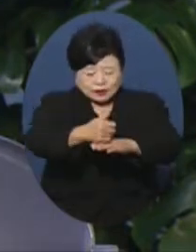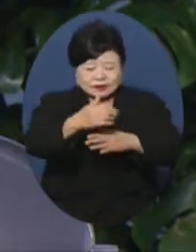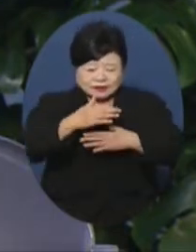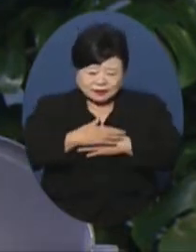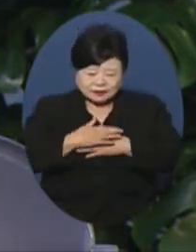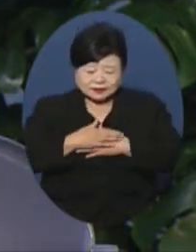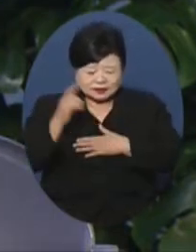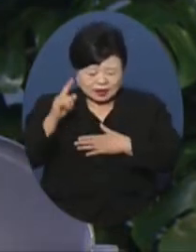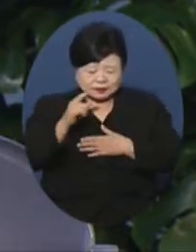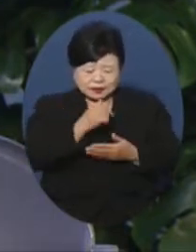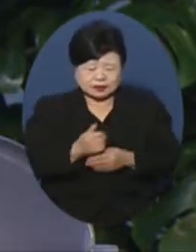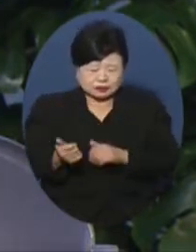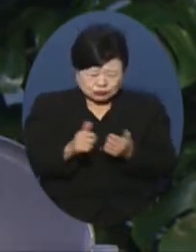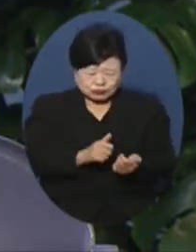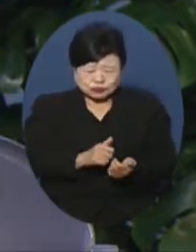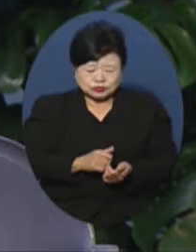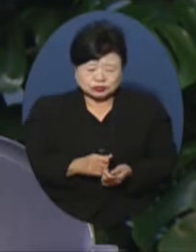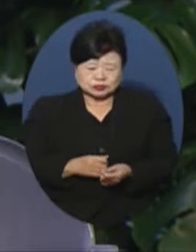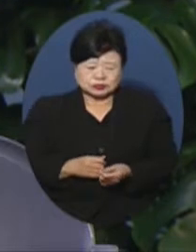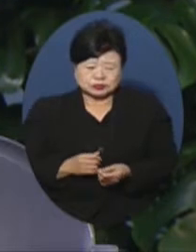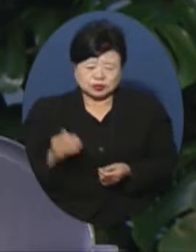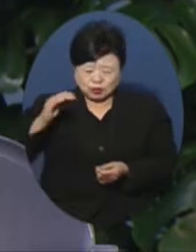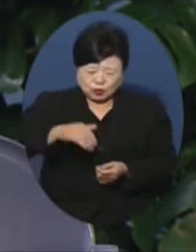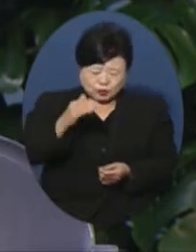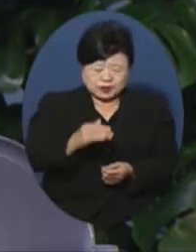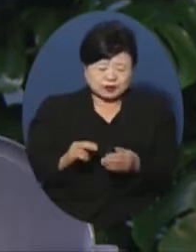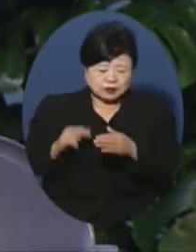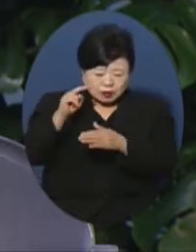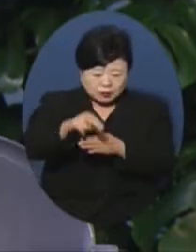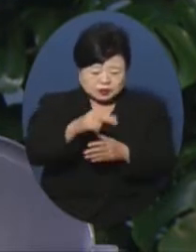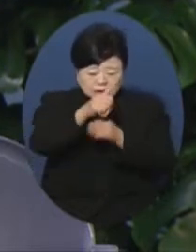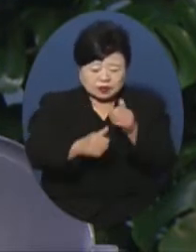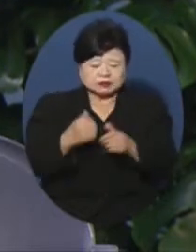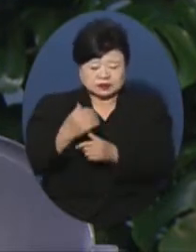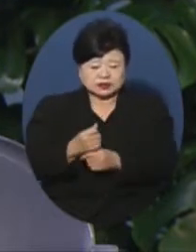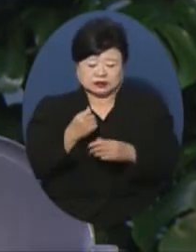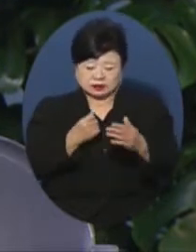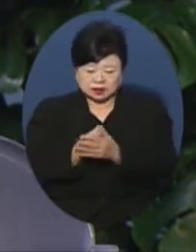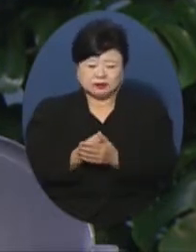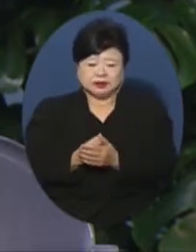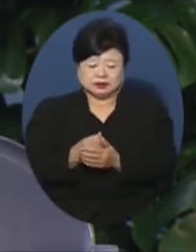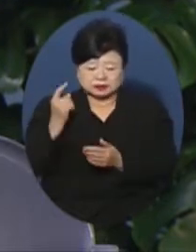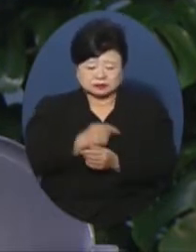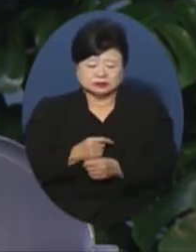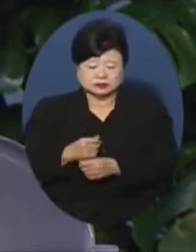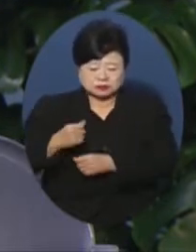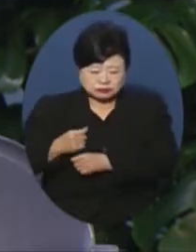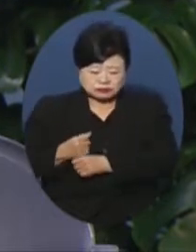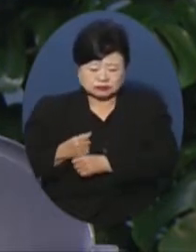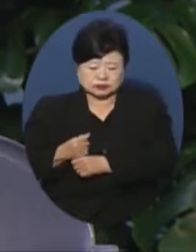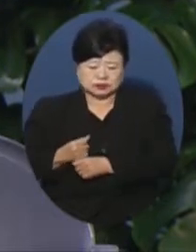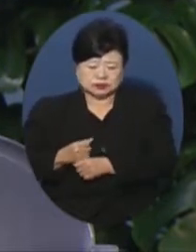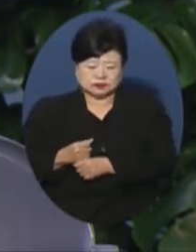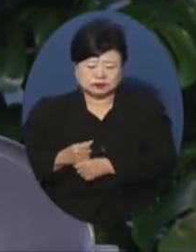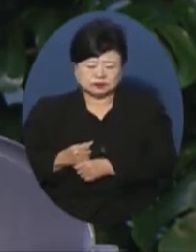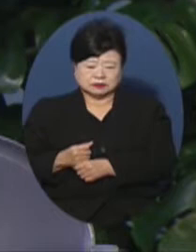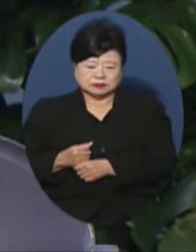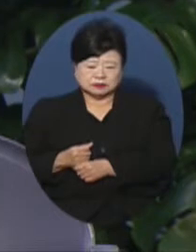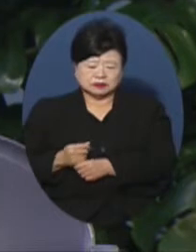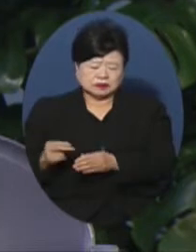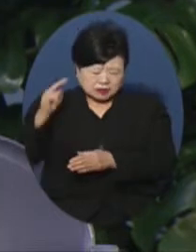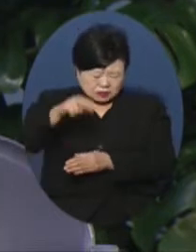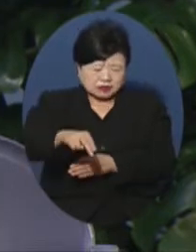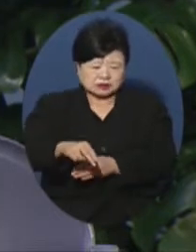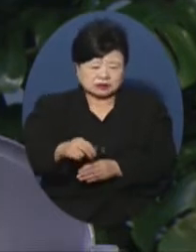다윗은 날마다 죽을 고비를 넘었지만 하나님을 의지했기 때문에 적진으로